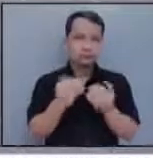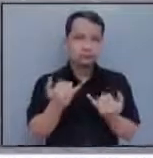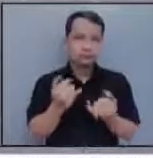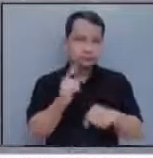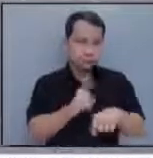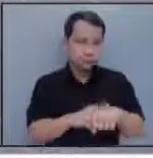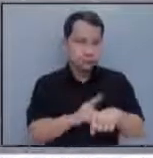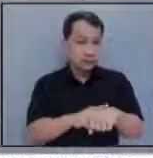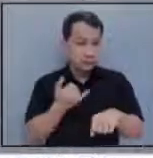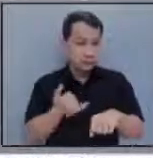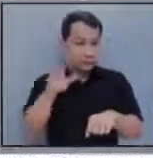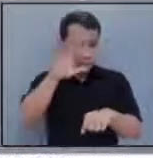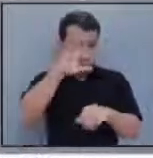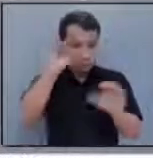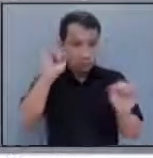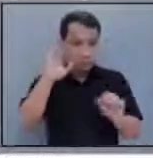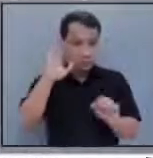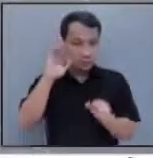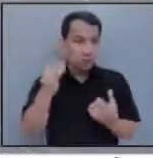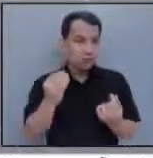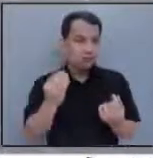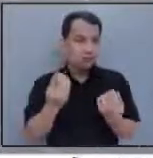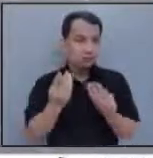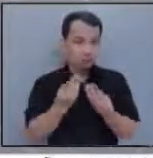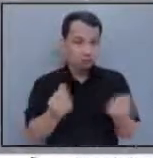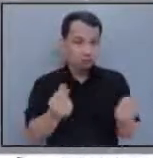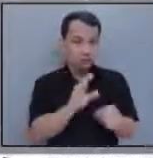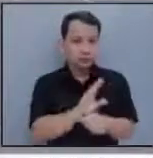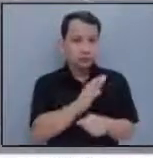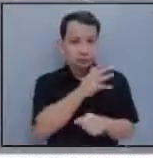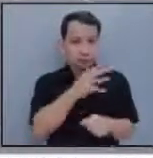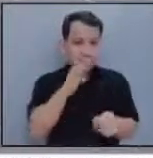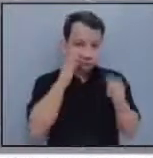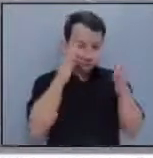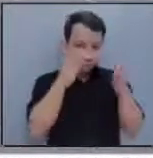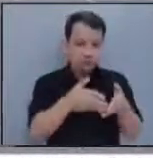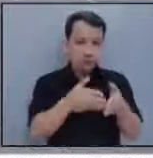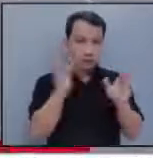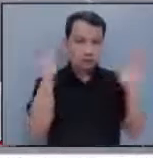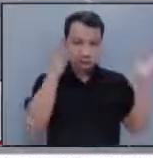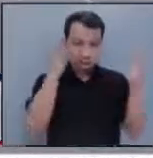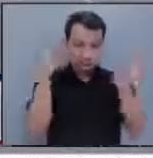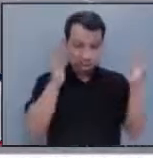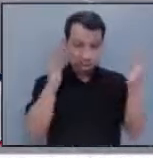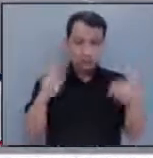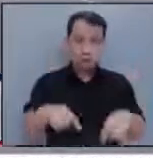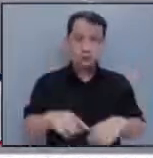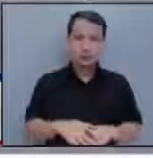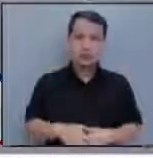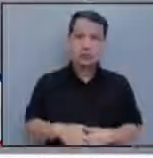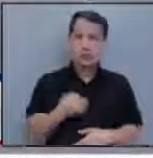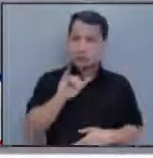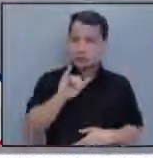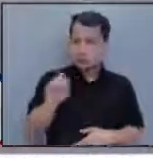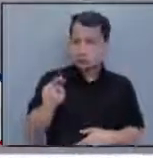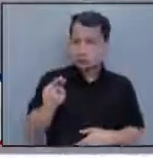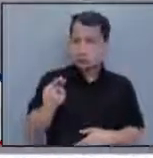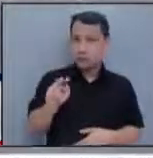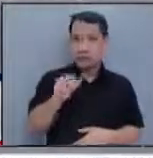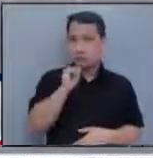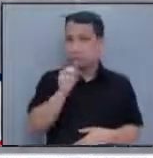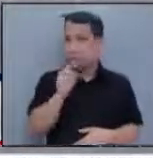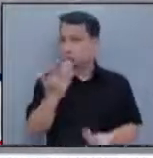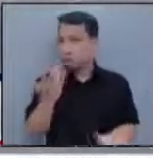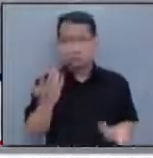that the president should do so that when calamities come, when man-made or